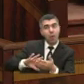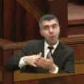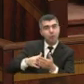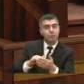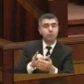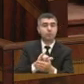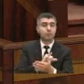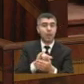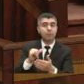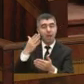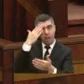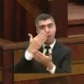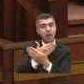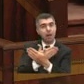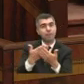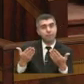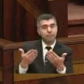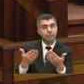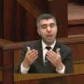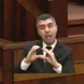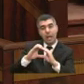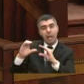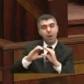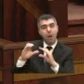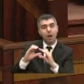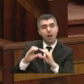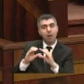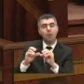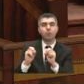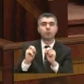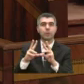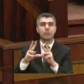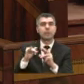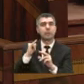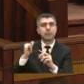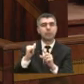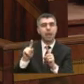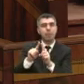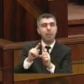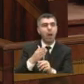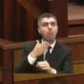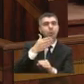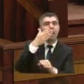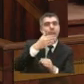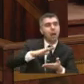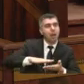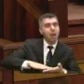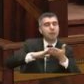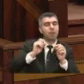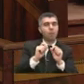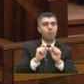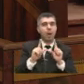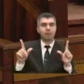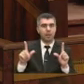المختلف بشأنها الحوار وحده هو الذي يمكن أن يسمح بأن بلادنا تزيد القدام. أما مثل هذه الممارسات ديال